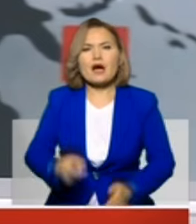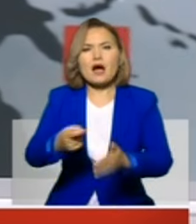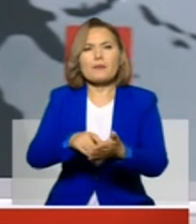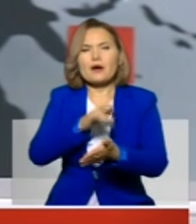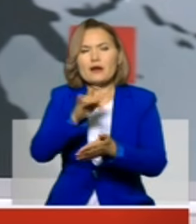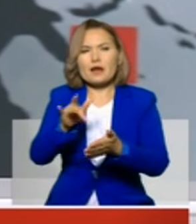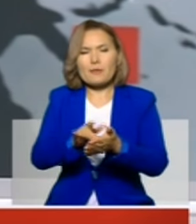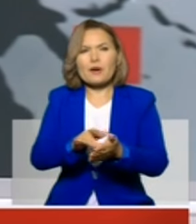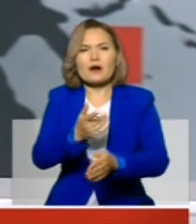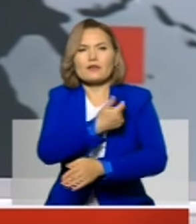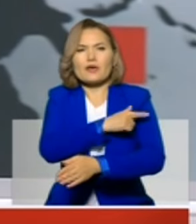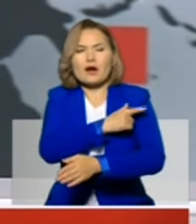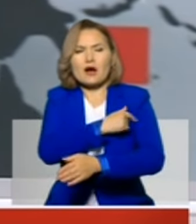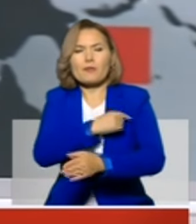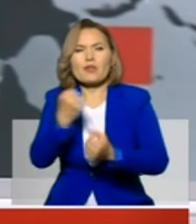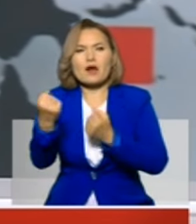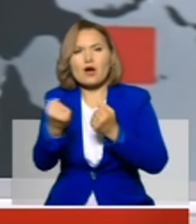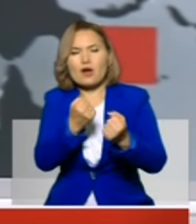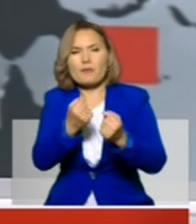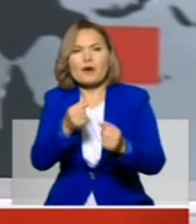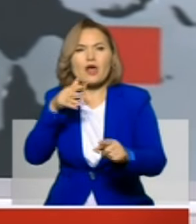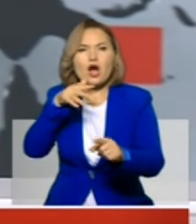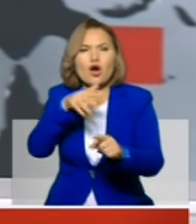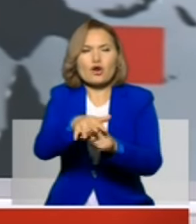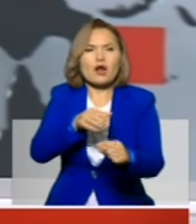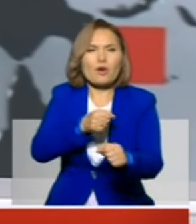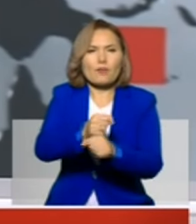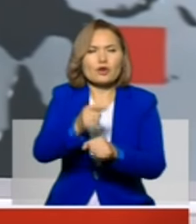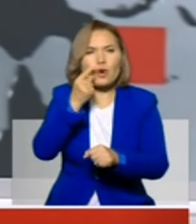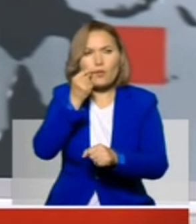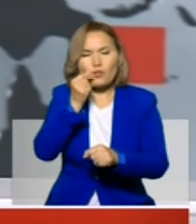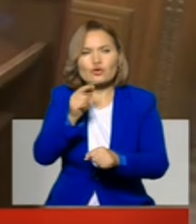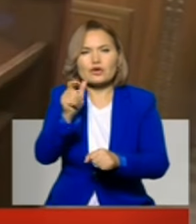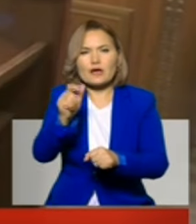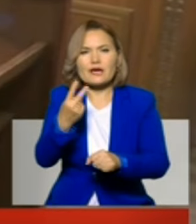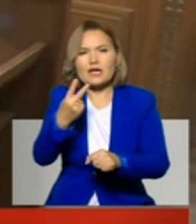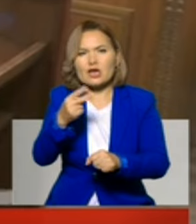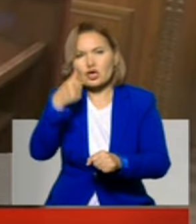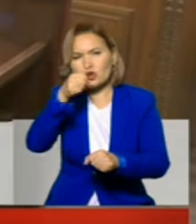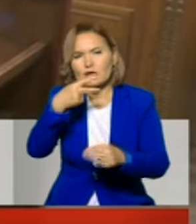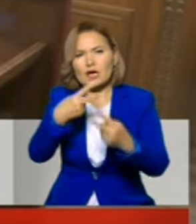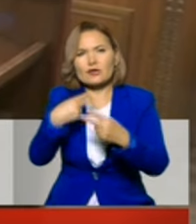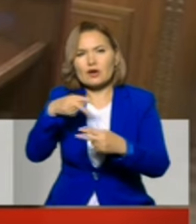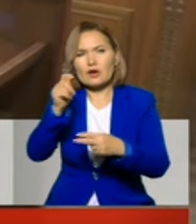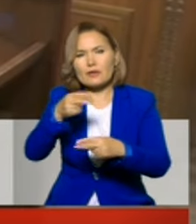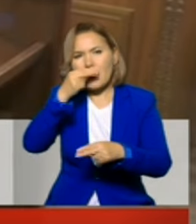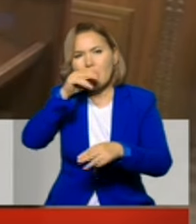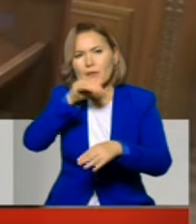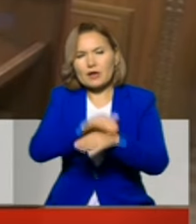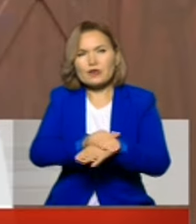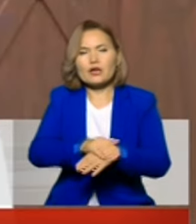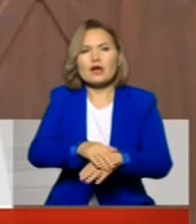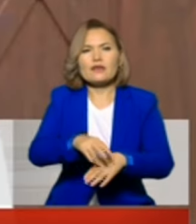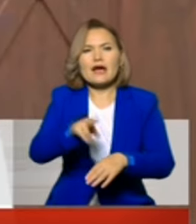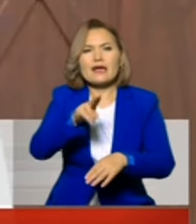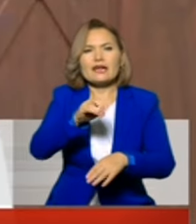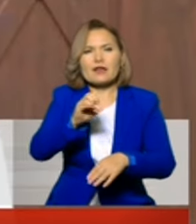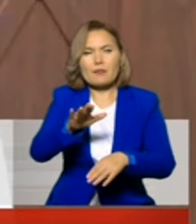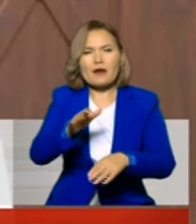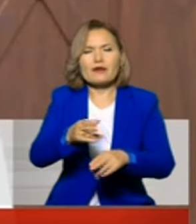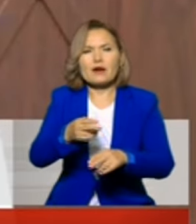Қарғандыда жедел жәрдем көлігінің жүргізушісін соққыға жыққан ер адам 2 жылға сотталды. Кінәлі деп танылған Нұрболат